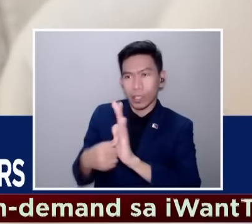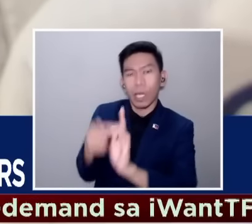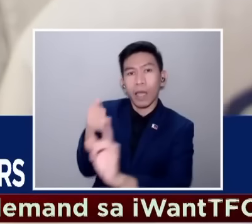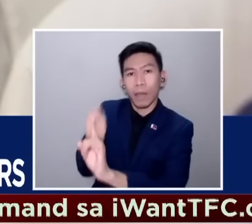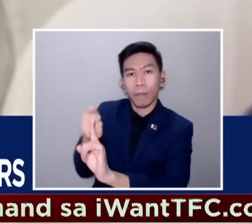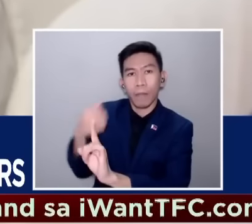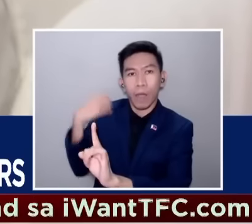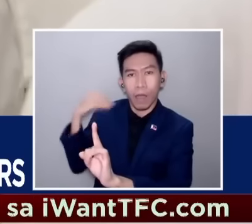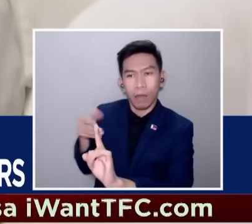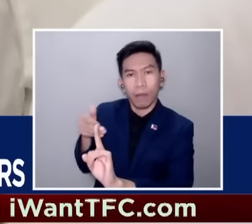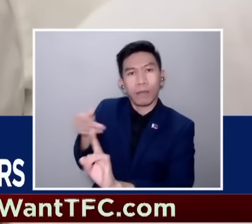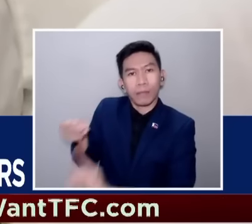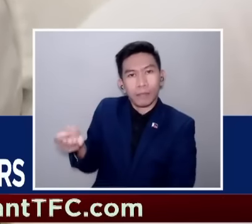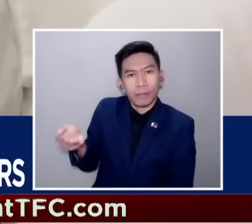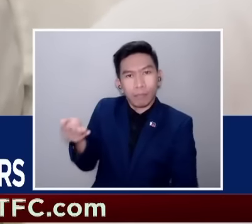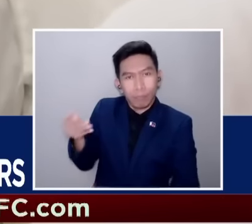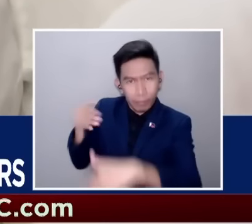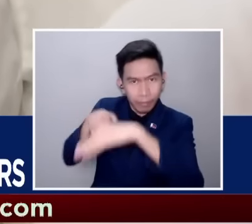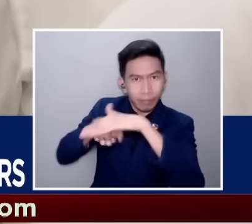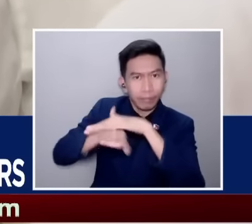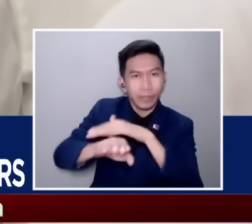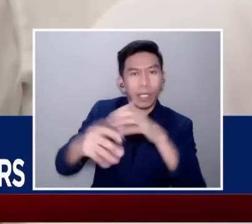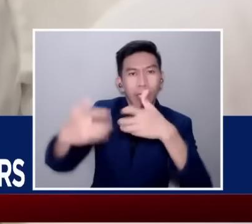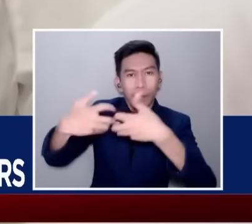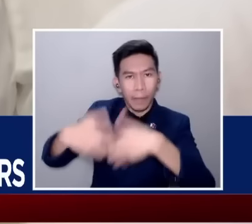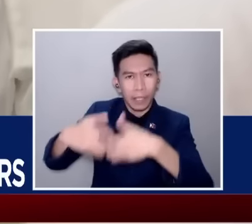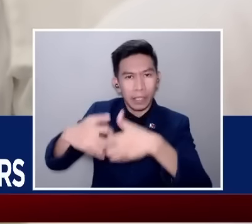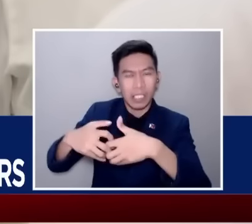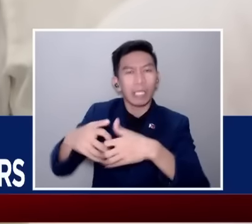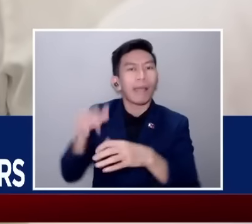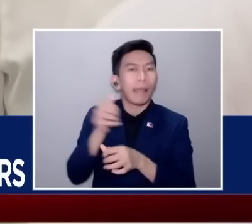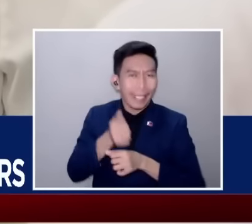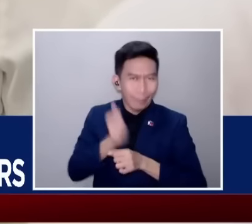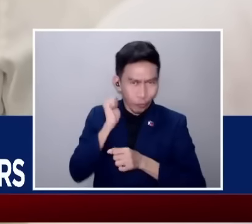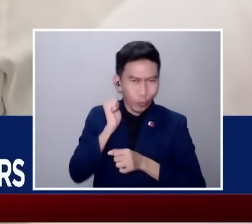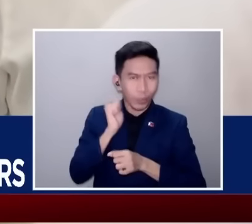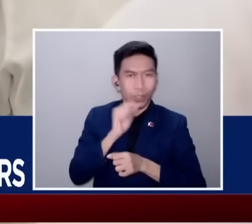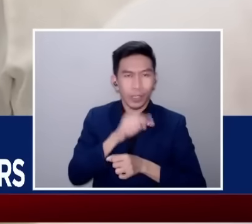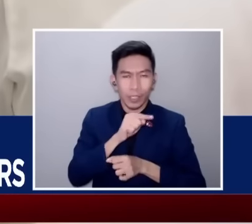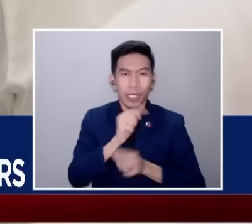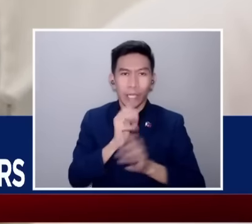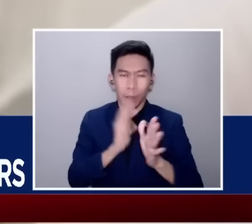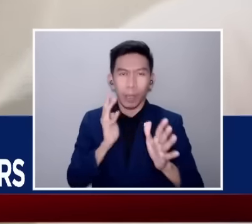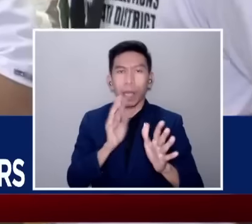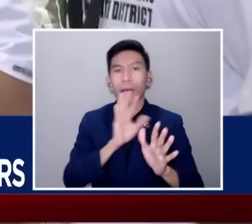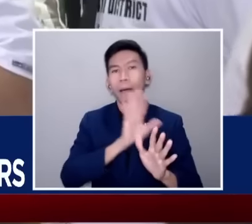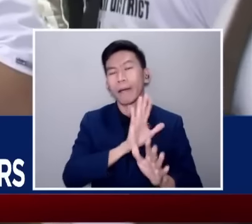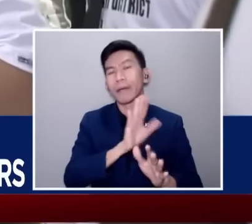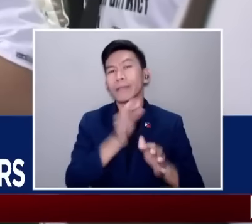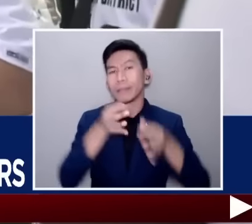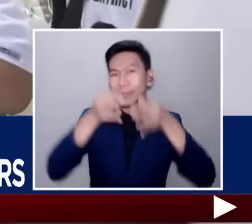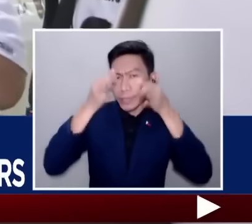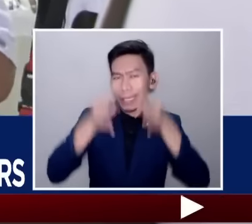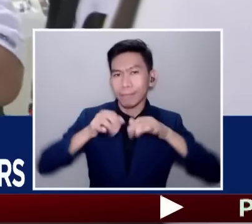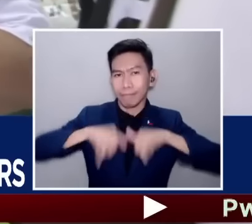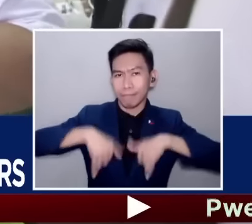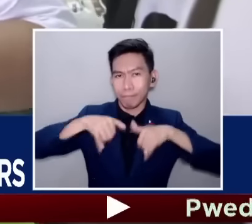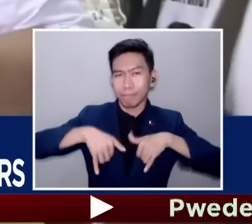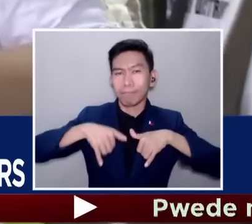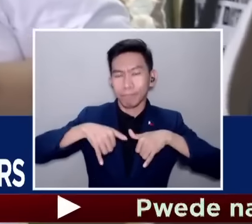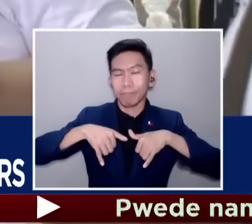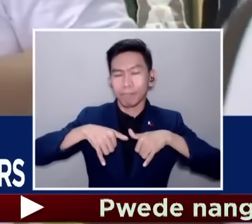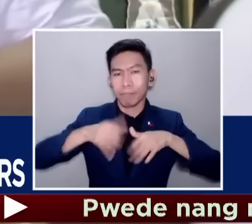ang magsusubo nung kanilang balota sa VCM. So, ang desisyon nila talagang maghintay dito. Medyo hindi naman na ganun karami